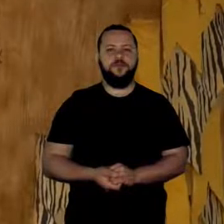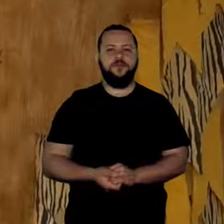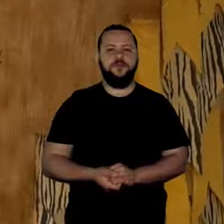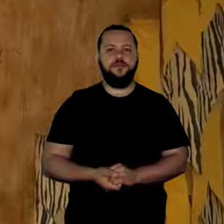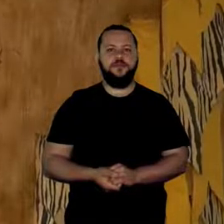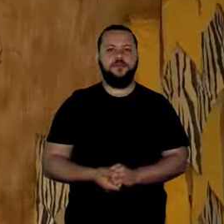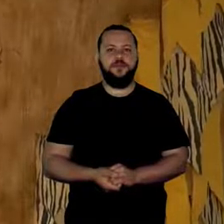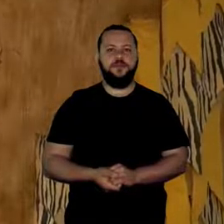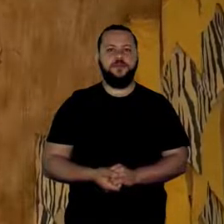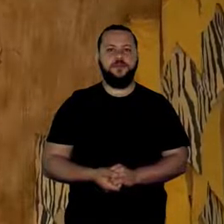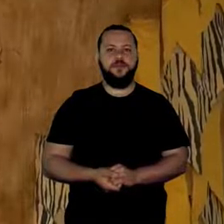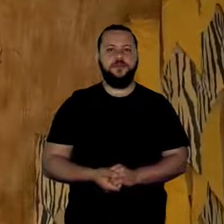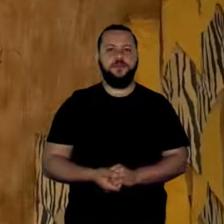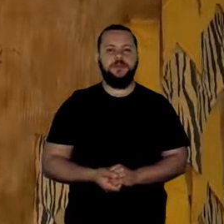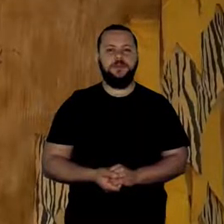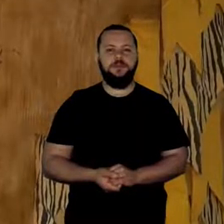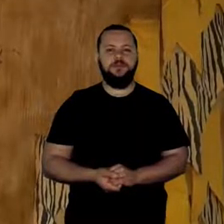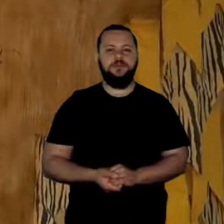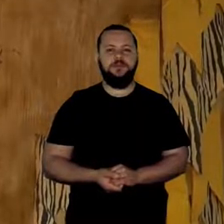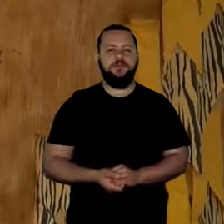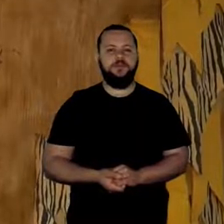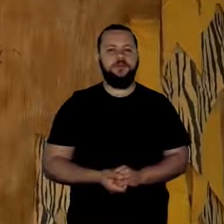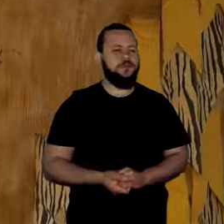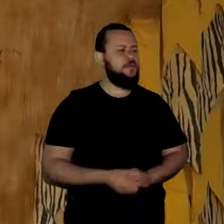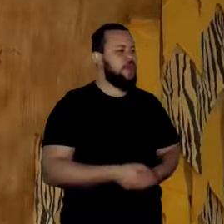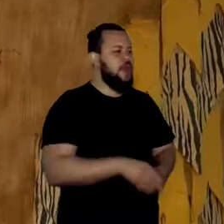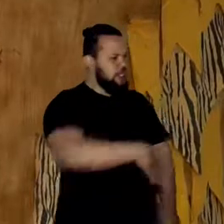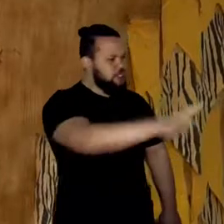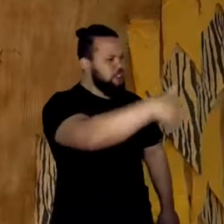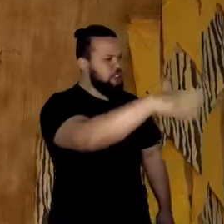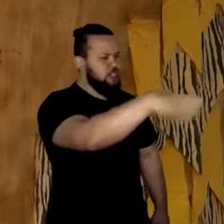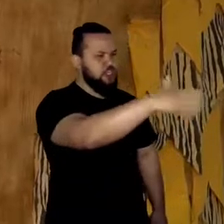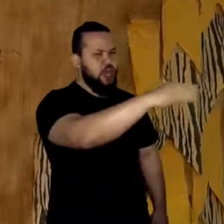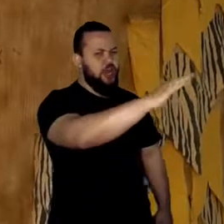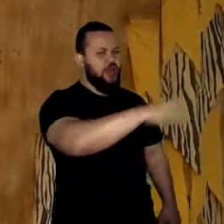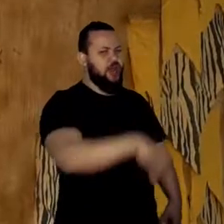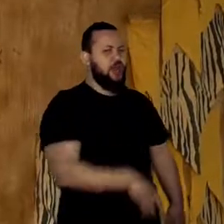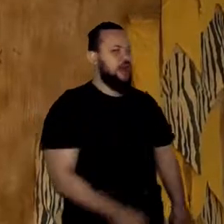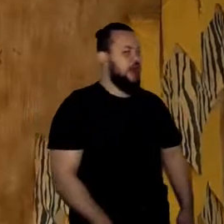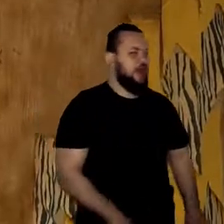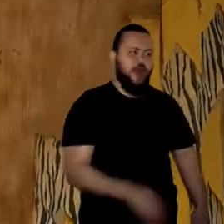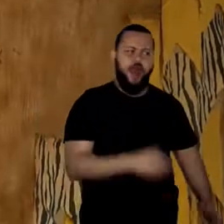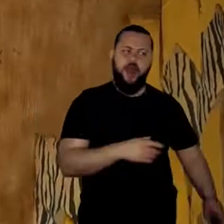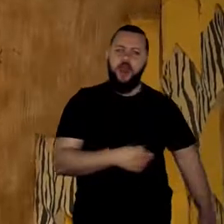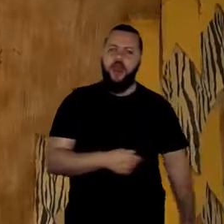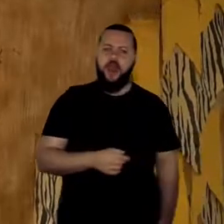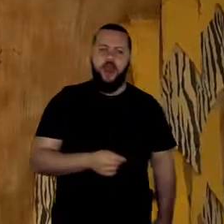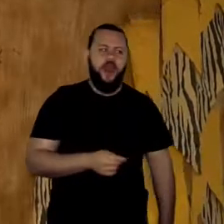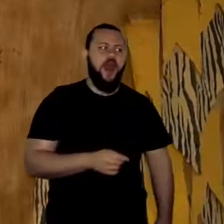Ei, oh, show, show, show. Show. Ah,